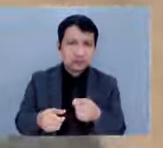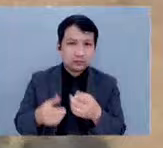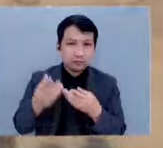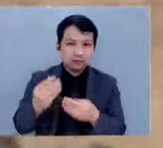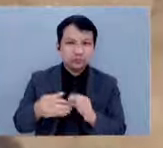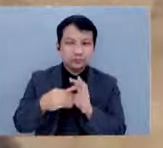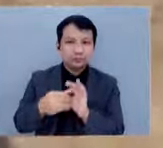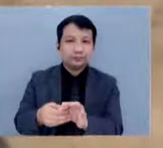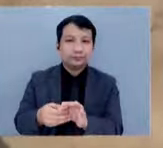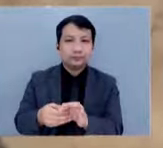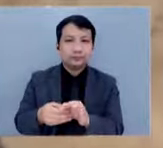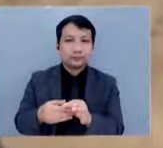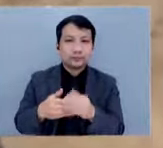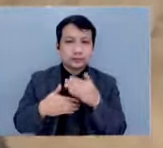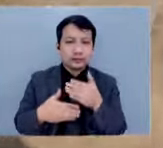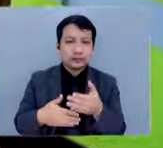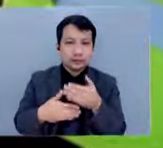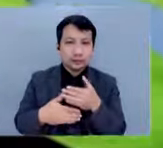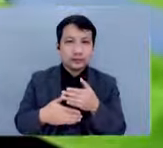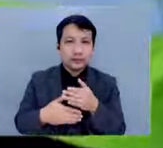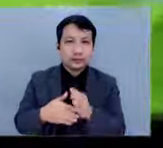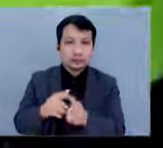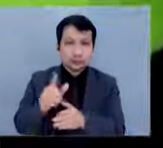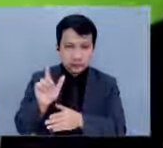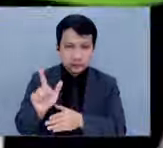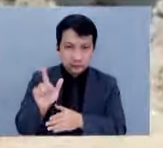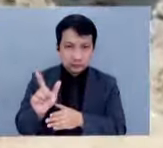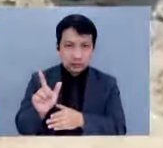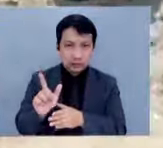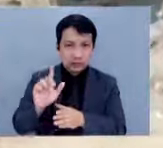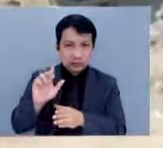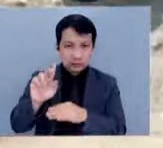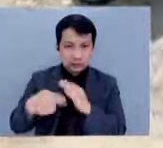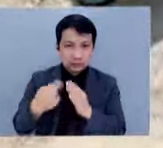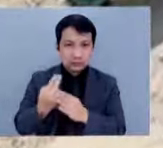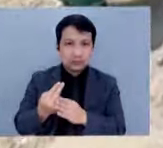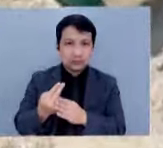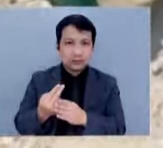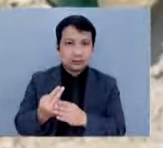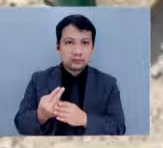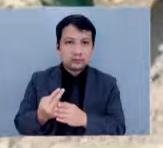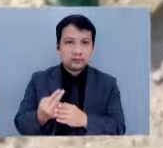ang bata. Magkalipas ang 20 oras.